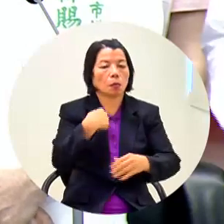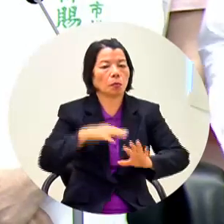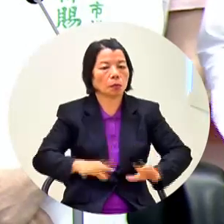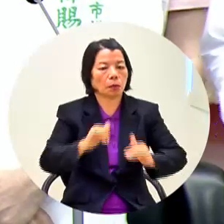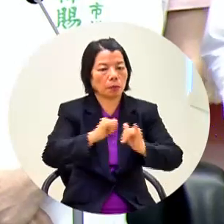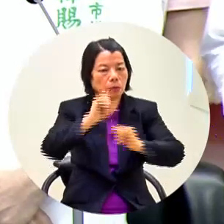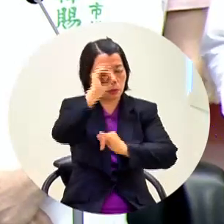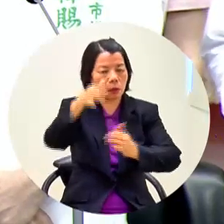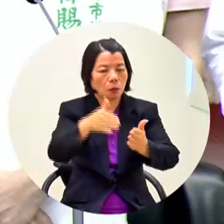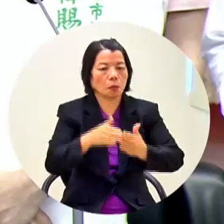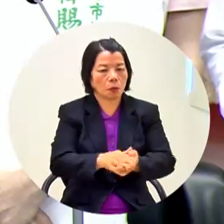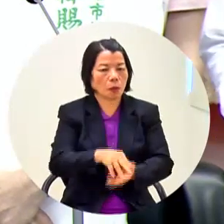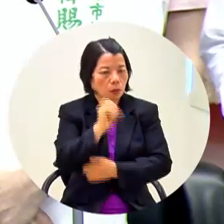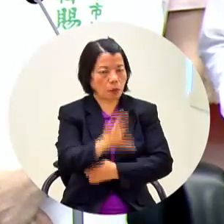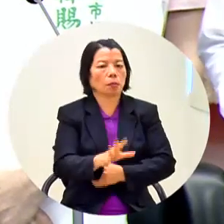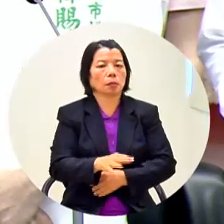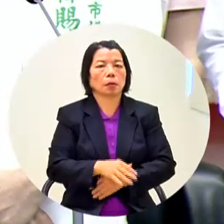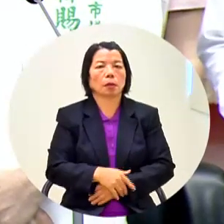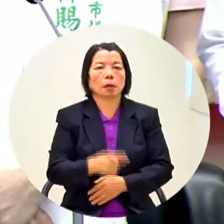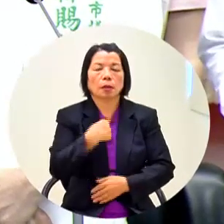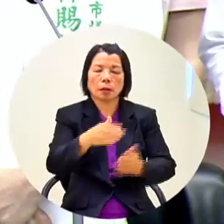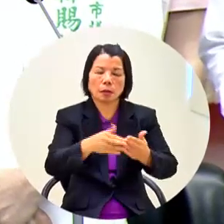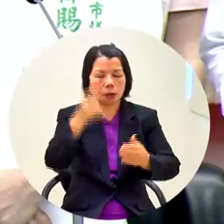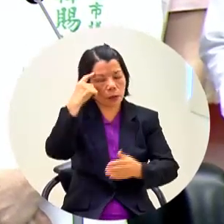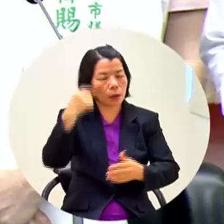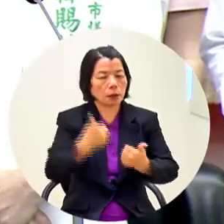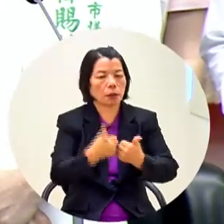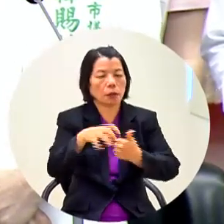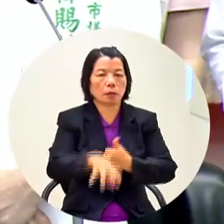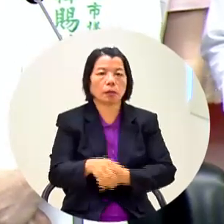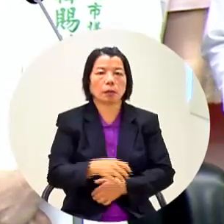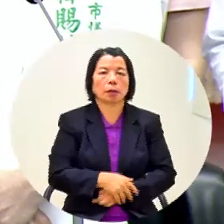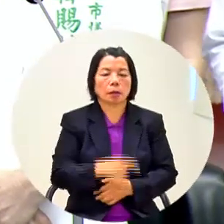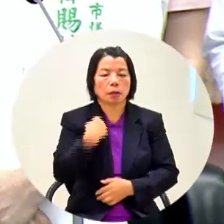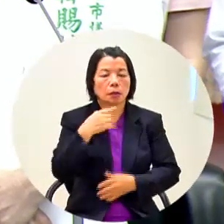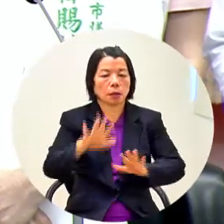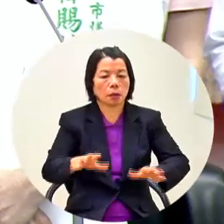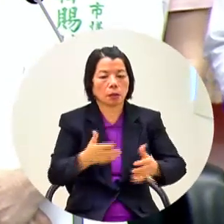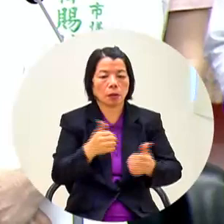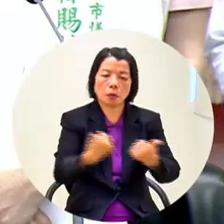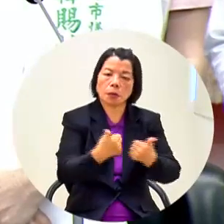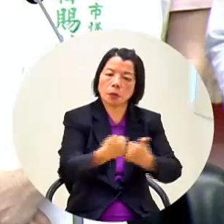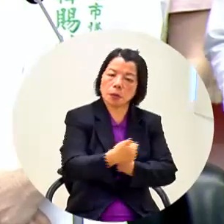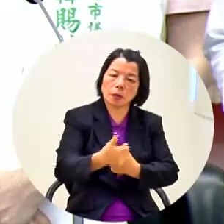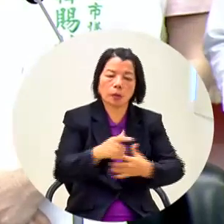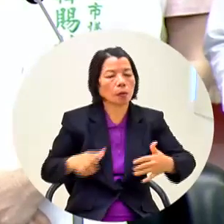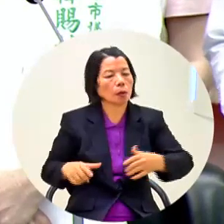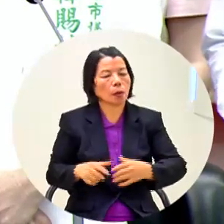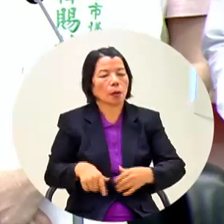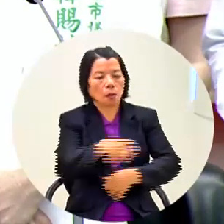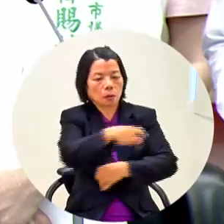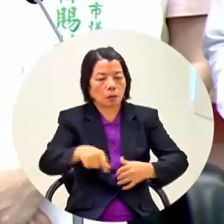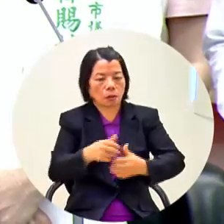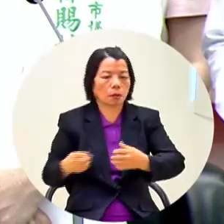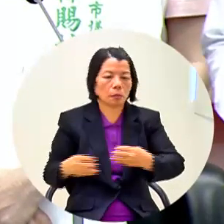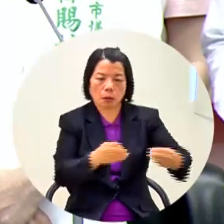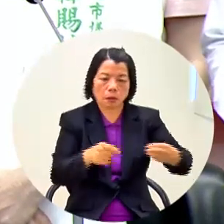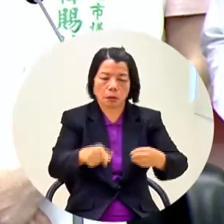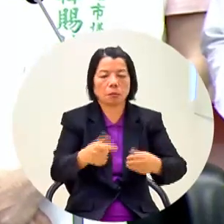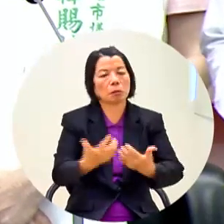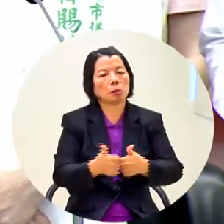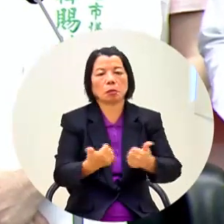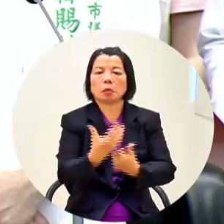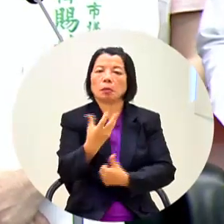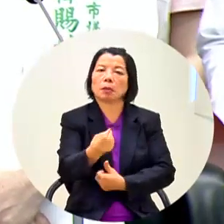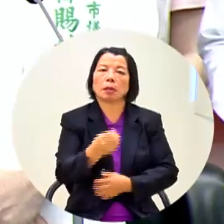我相信市长也很想念议会，也很想跟大家议员个别来讨论，但是没这个机会。我相信说